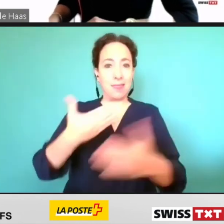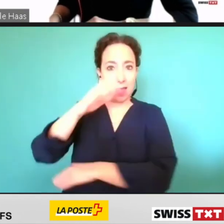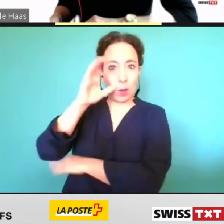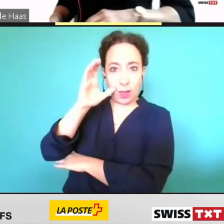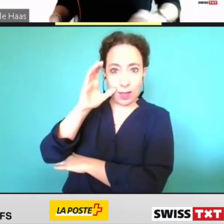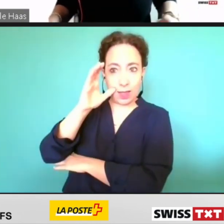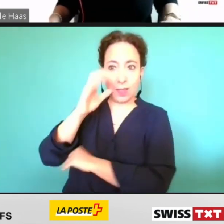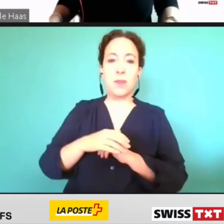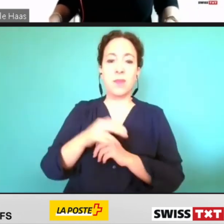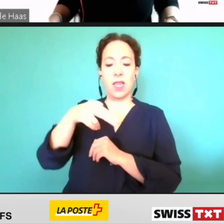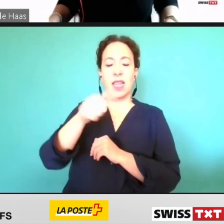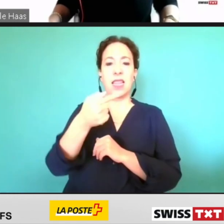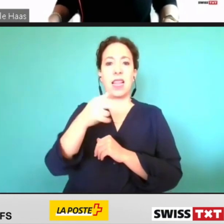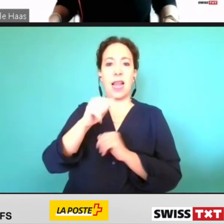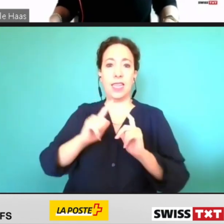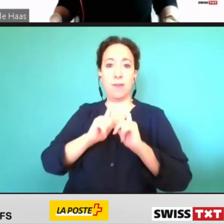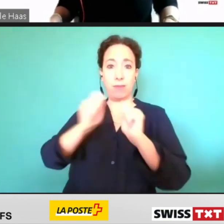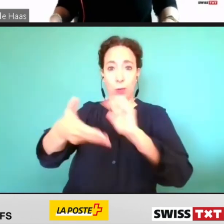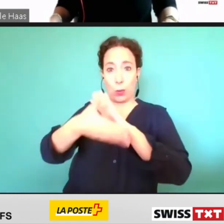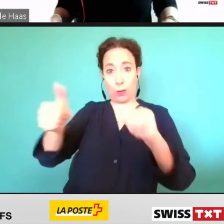Nathalie, je te repasse la parole. Merci. Merci. Merci.